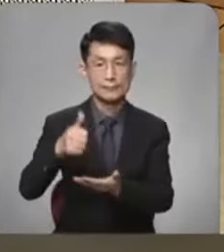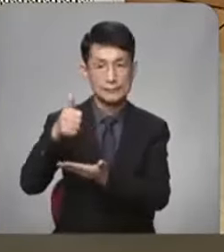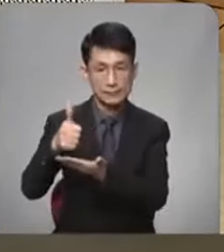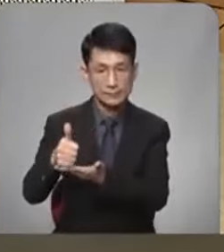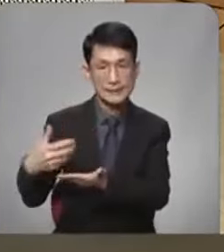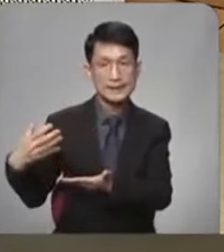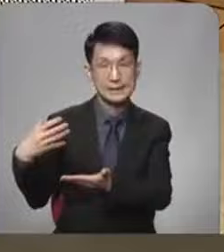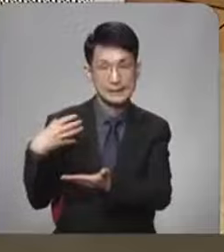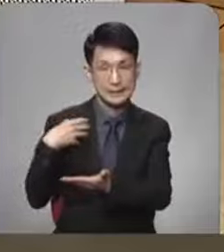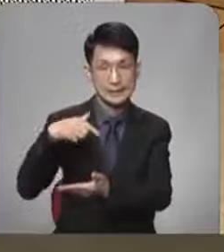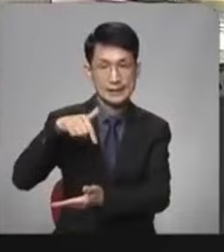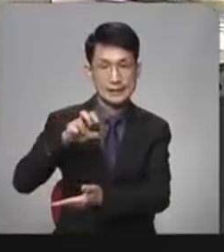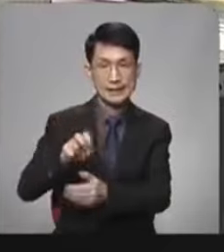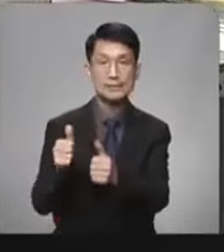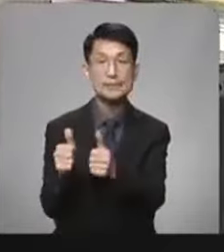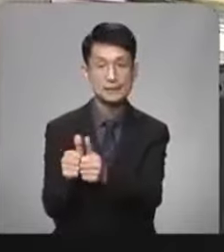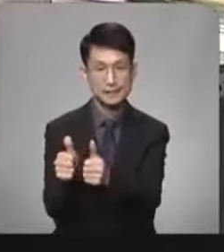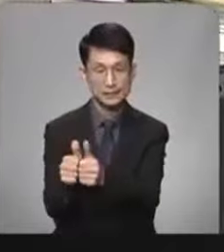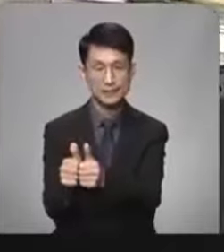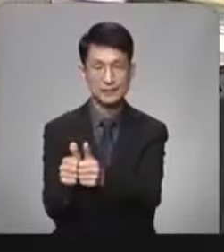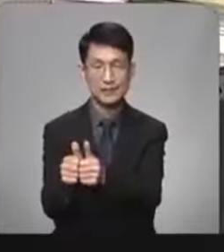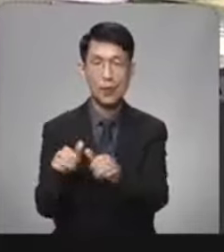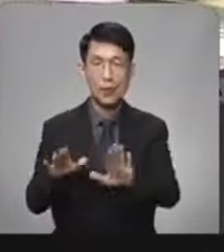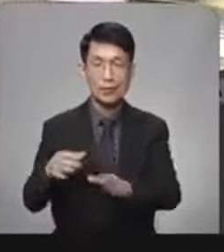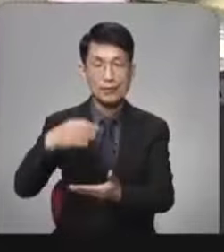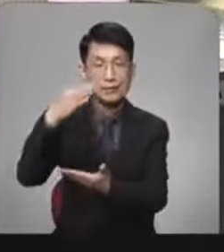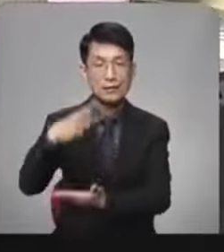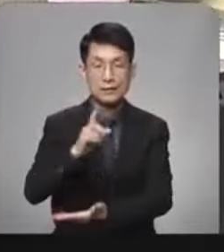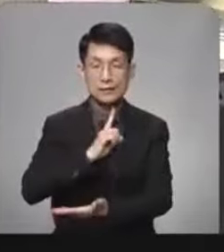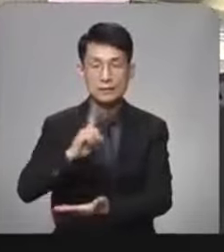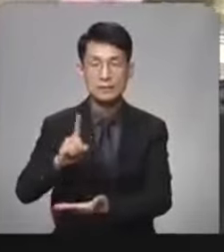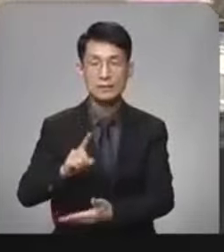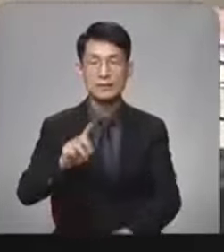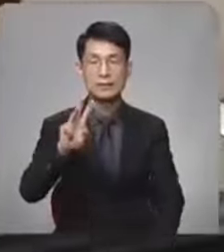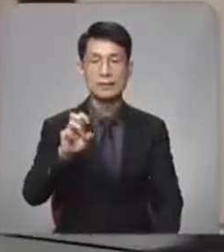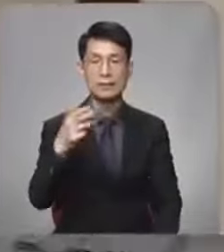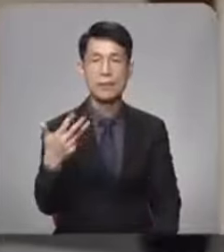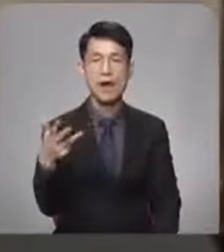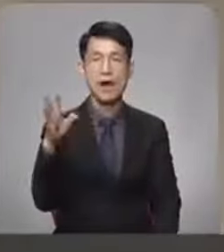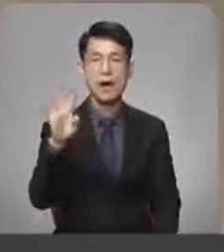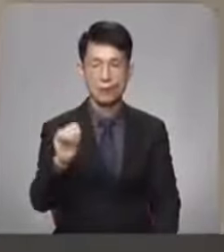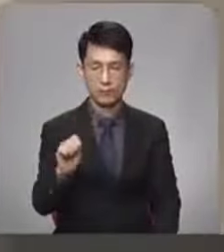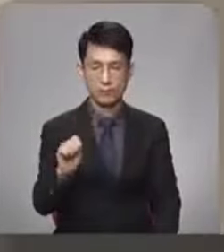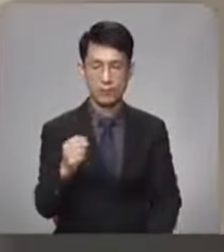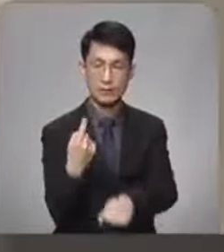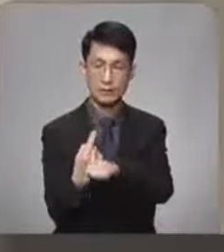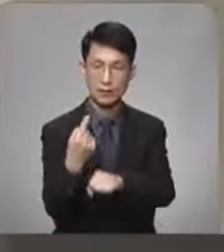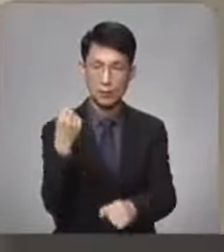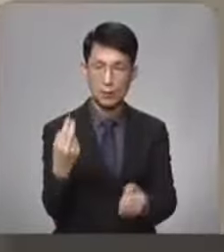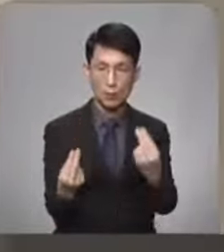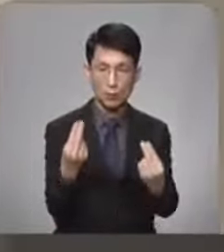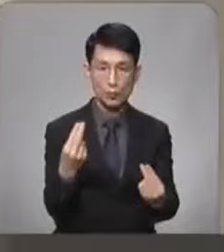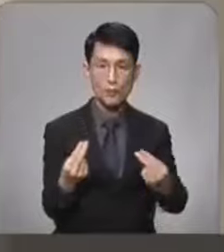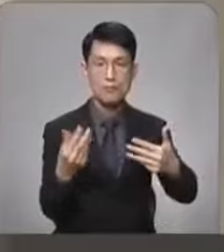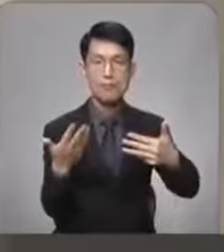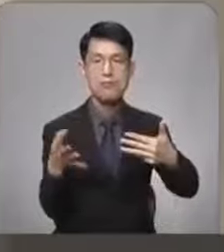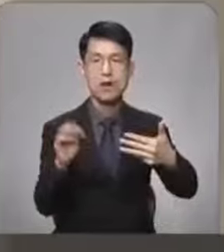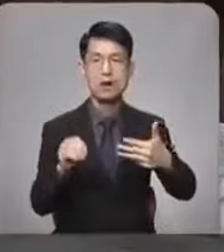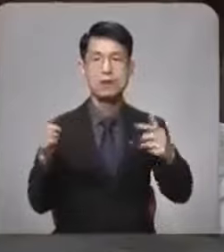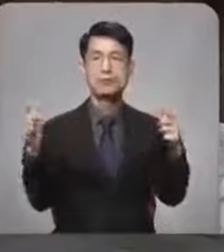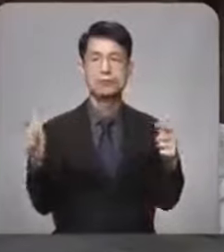강원도정을 책임지고 있는 김진태 강원도지사. 올해 재산 신고액은 38억 원입니다. 지난해보다 8억 원 넘게